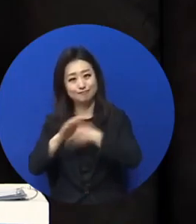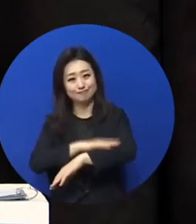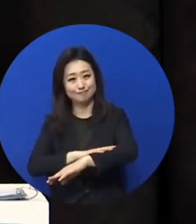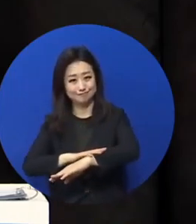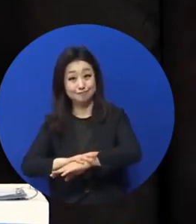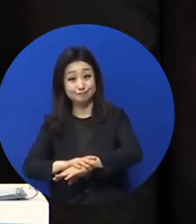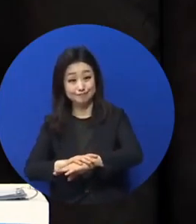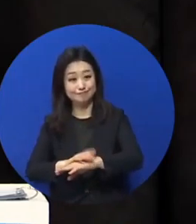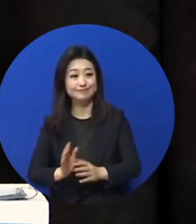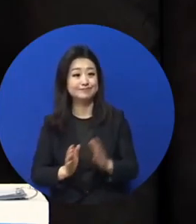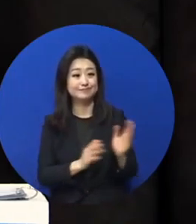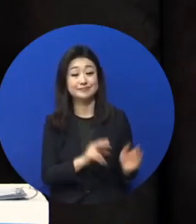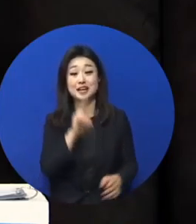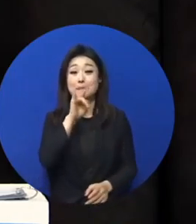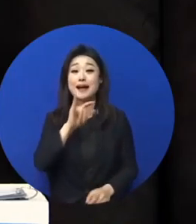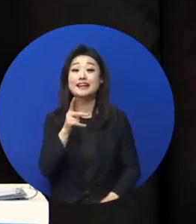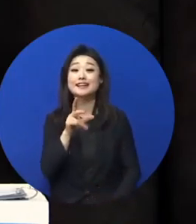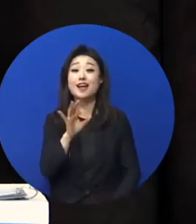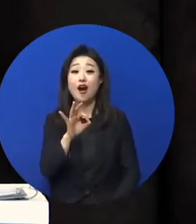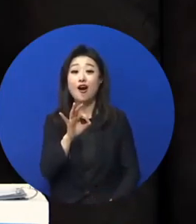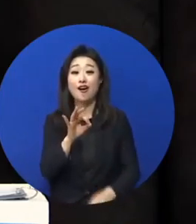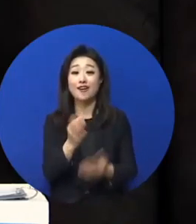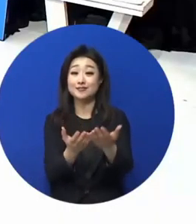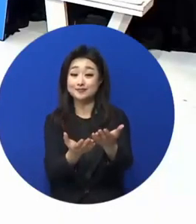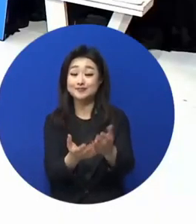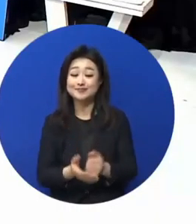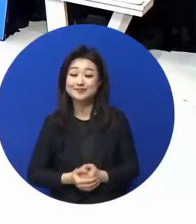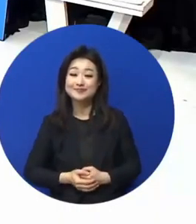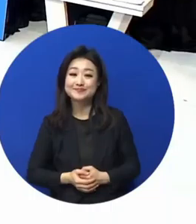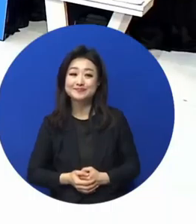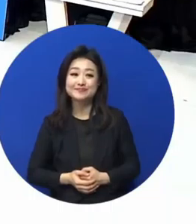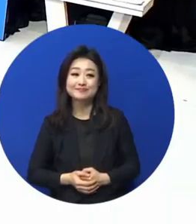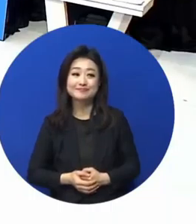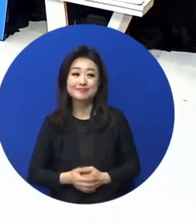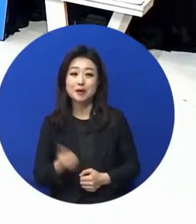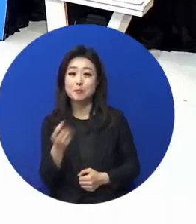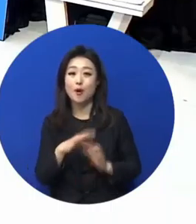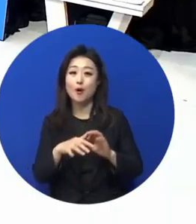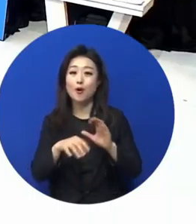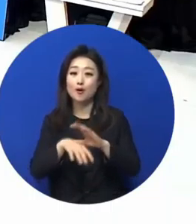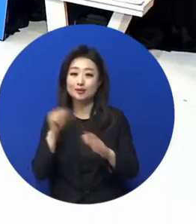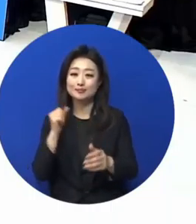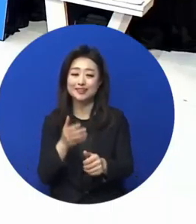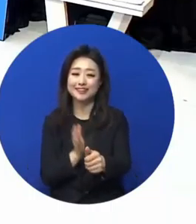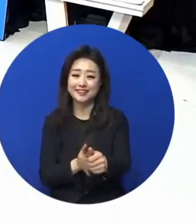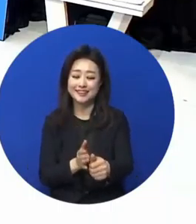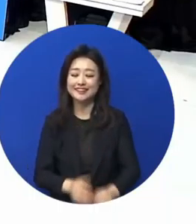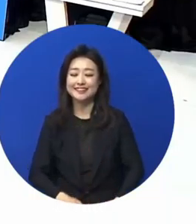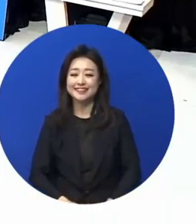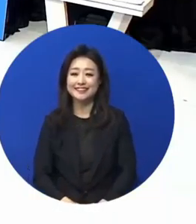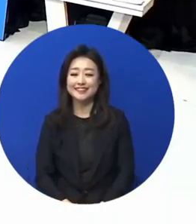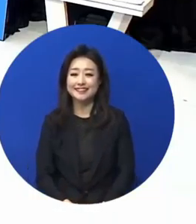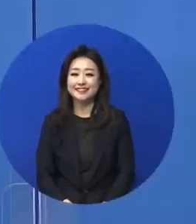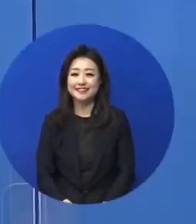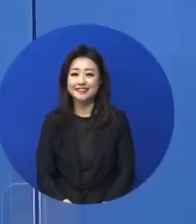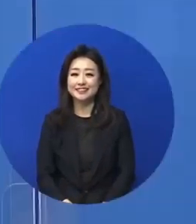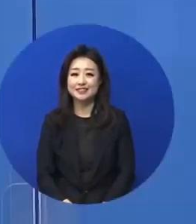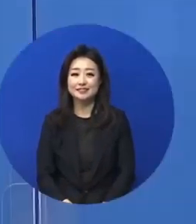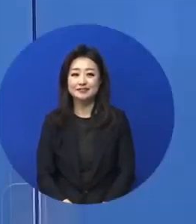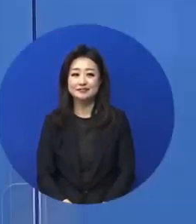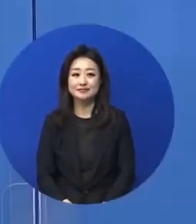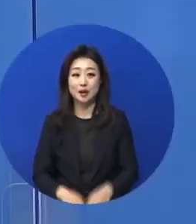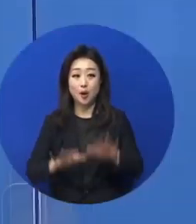아, 다음은 이제 박인영 후보 가보겠습니다. 박인영 후보께서도 번호 1번에서 480번 사이 하나 뽑아주시기 바랍니다.